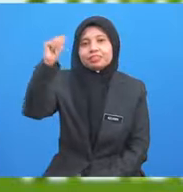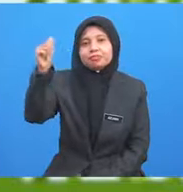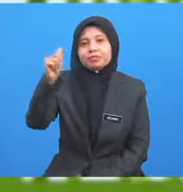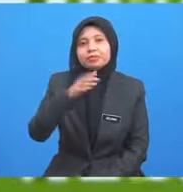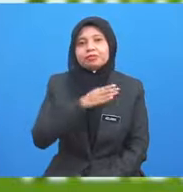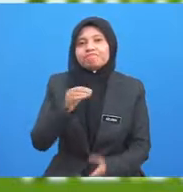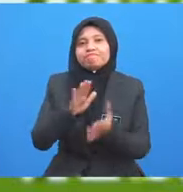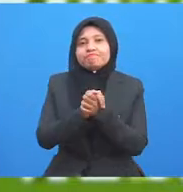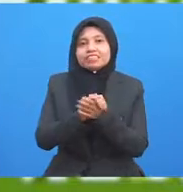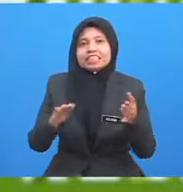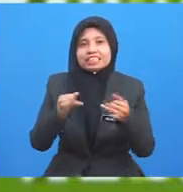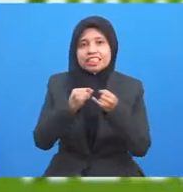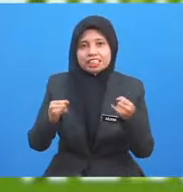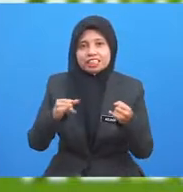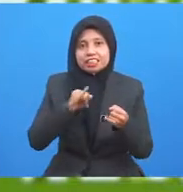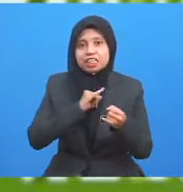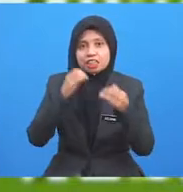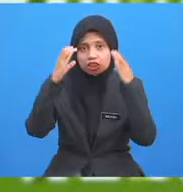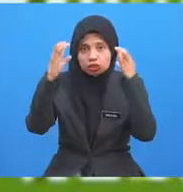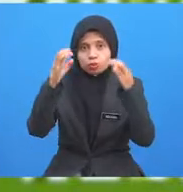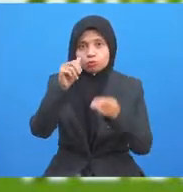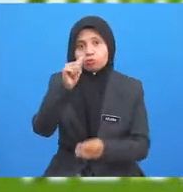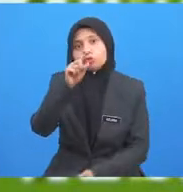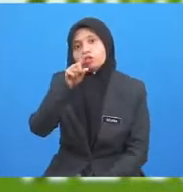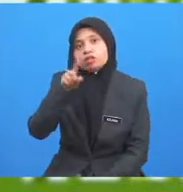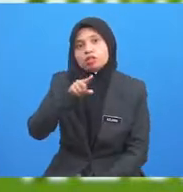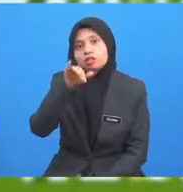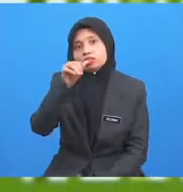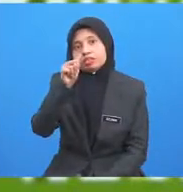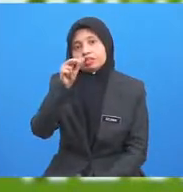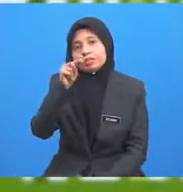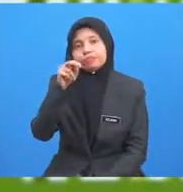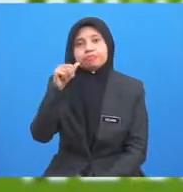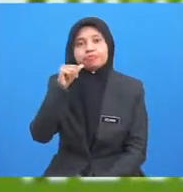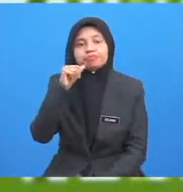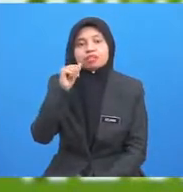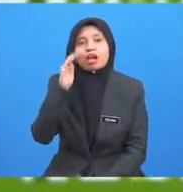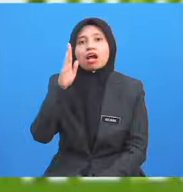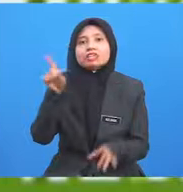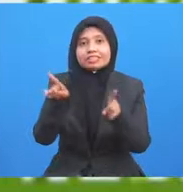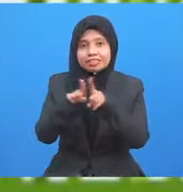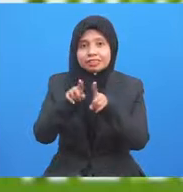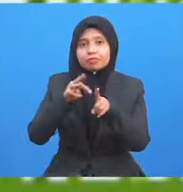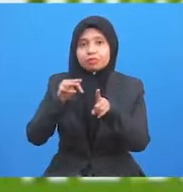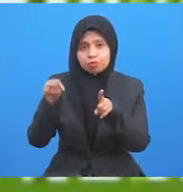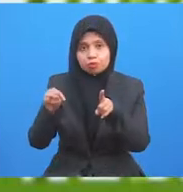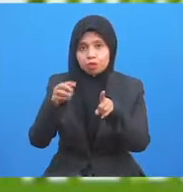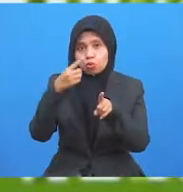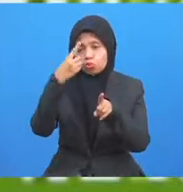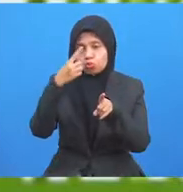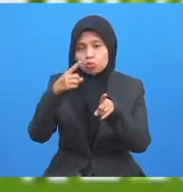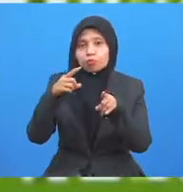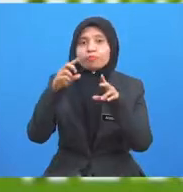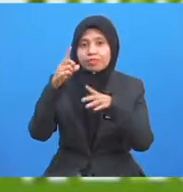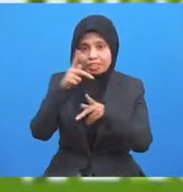Assalamualaikum dan selamat sejahtera. Saya Cikgu Azian akan bersama-sama murid-murid pada sesi